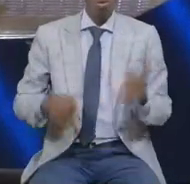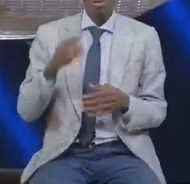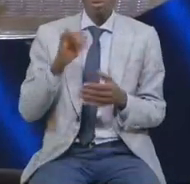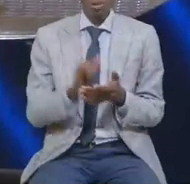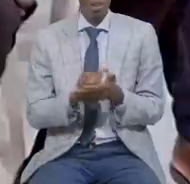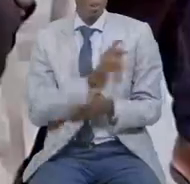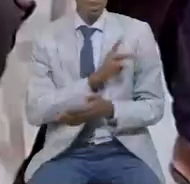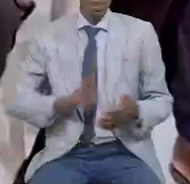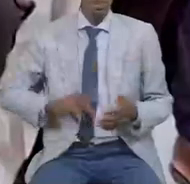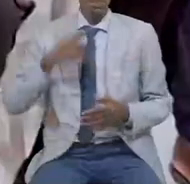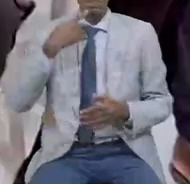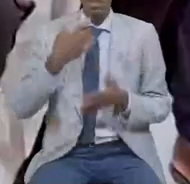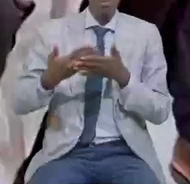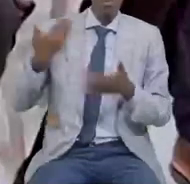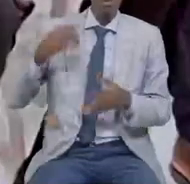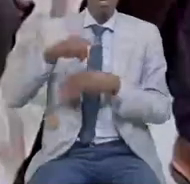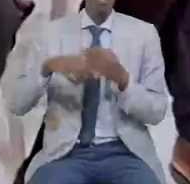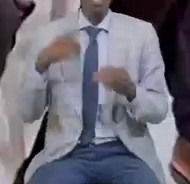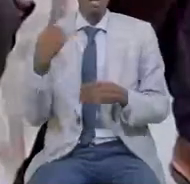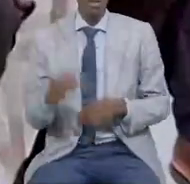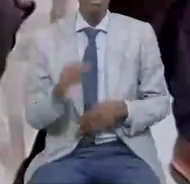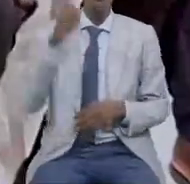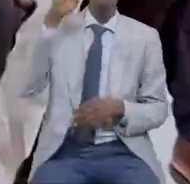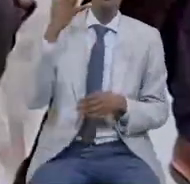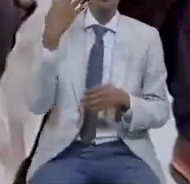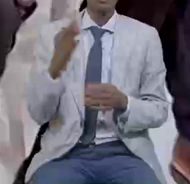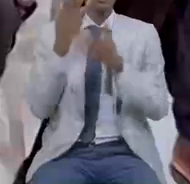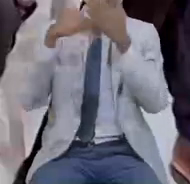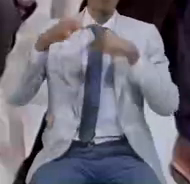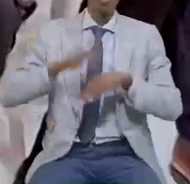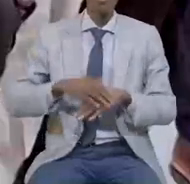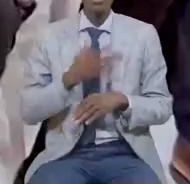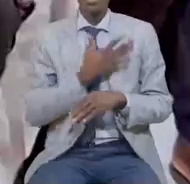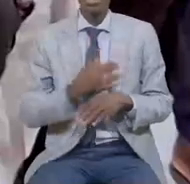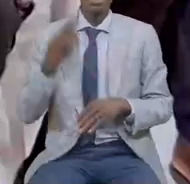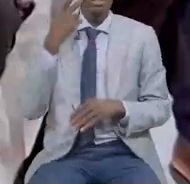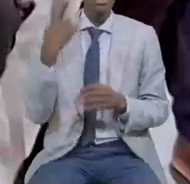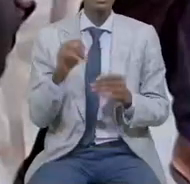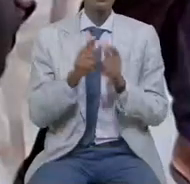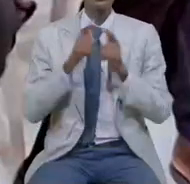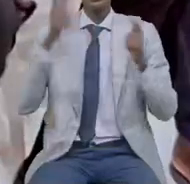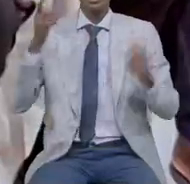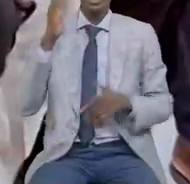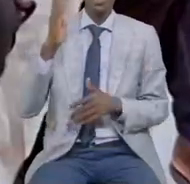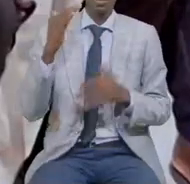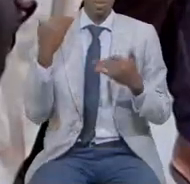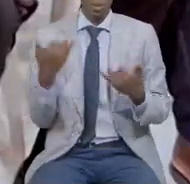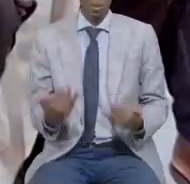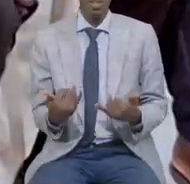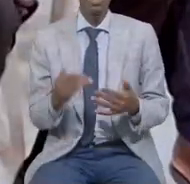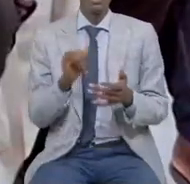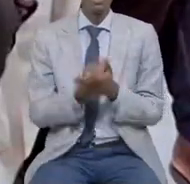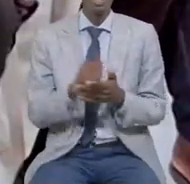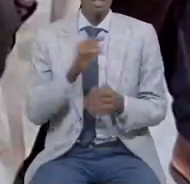Dieu du ciel, au sujet du Dieu des dieux et du Seigneur des seigneurs. Regardez son grand témoignage qu'il a déclaré.